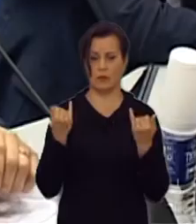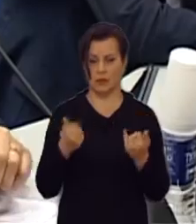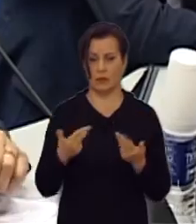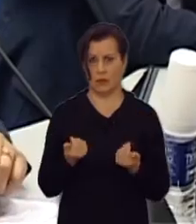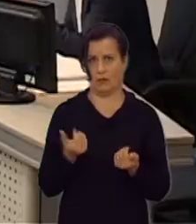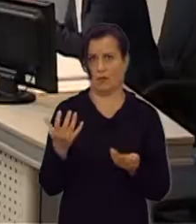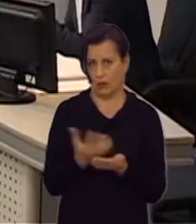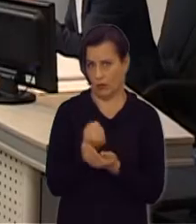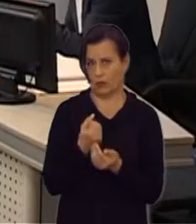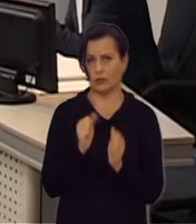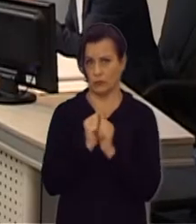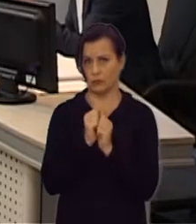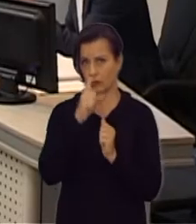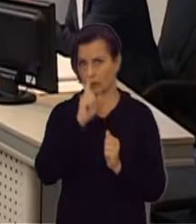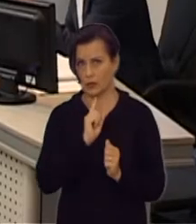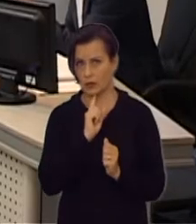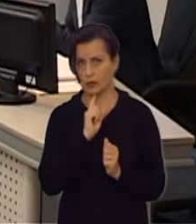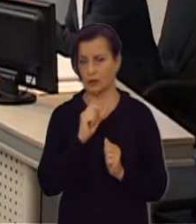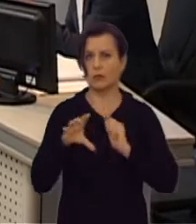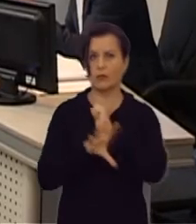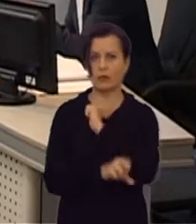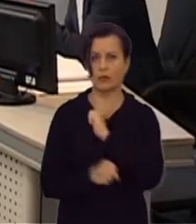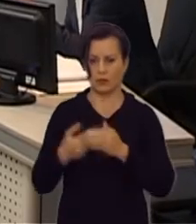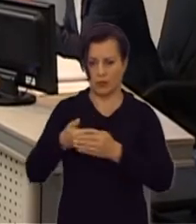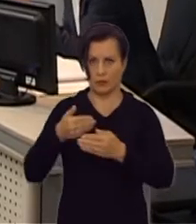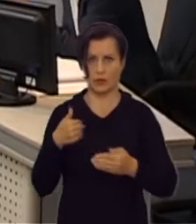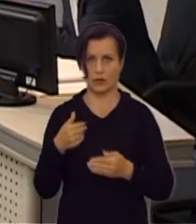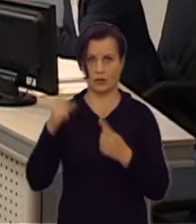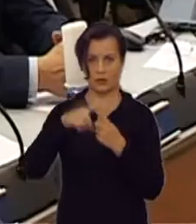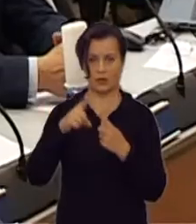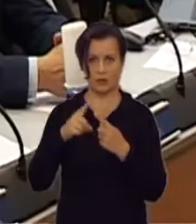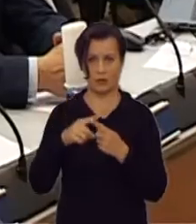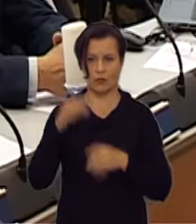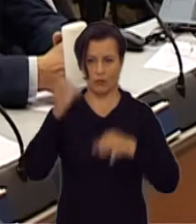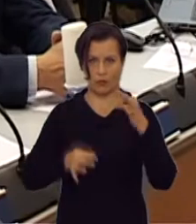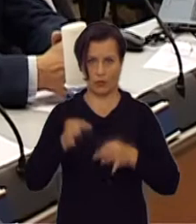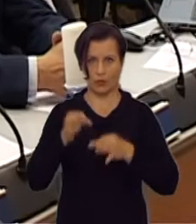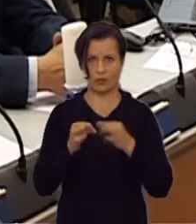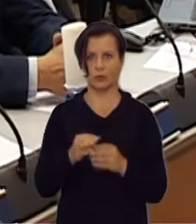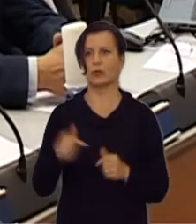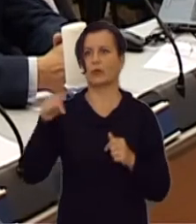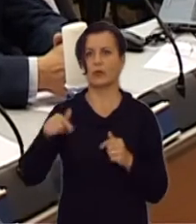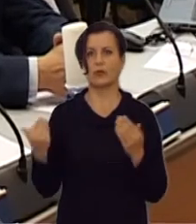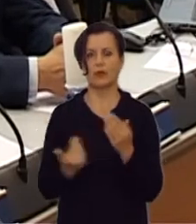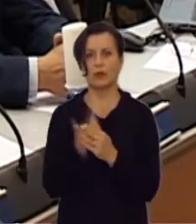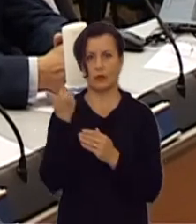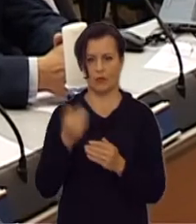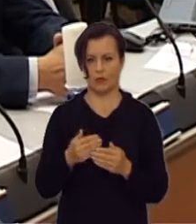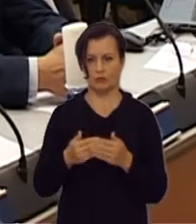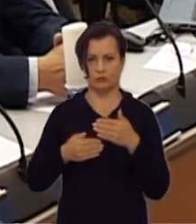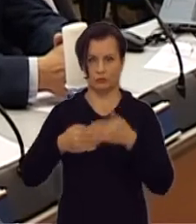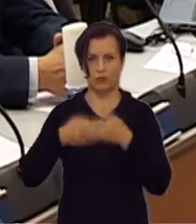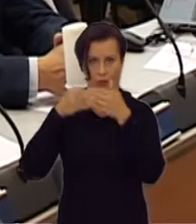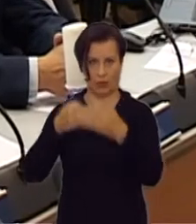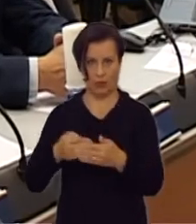Mūsų, sakykime, nepriimtų savivaldybės tarybos sprendimų skaičius yra labai mažas, tikiuosi,